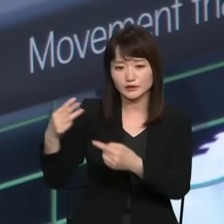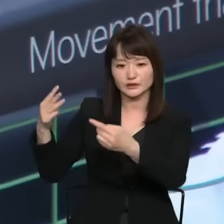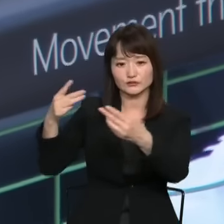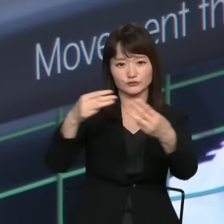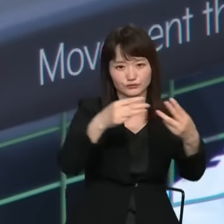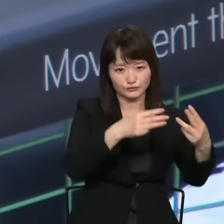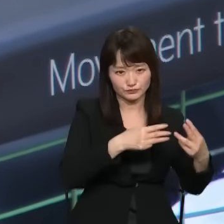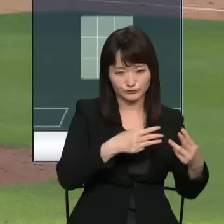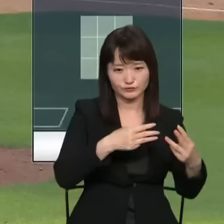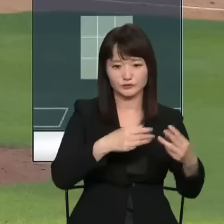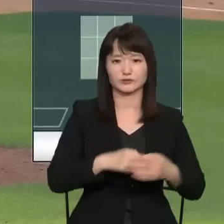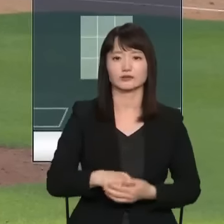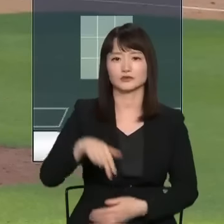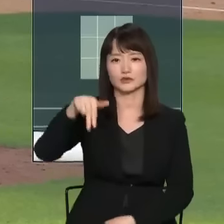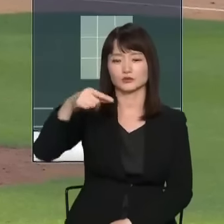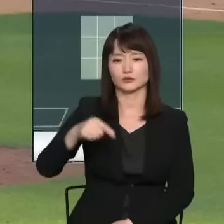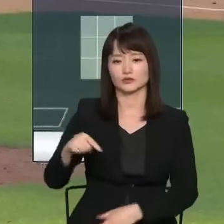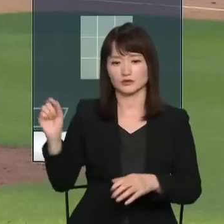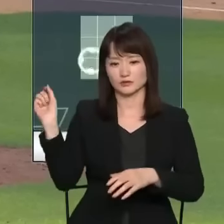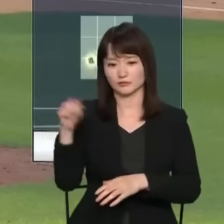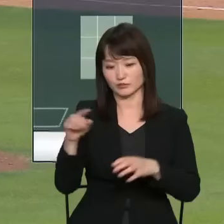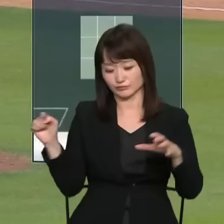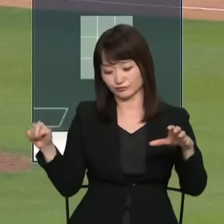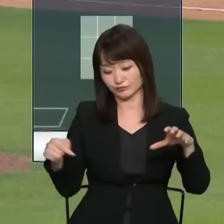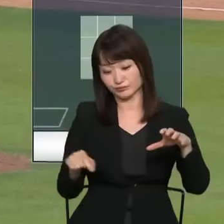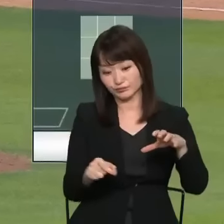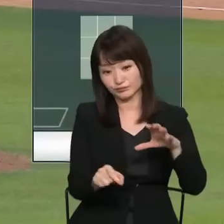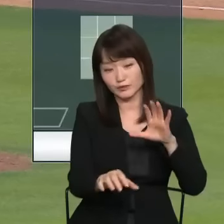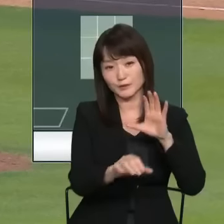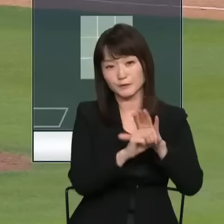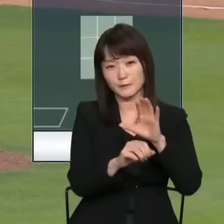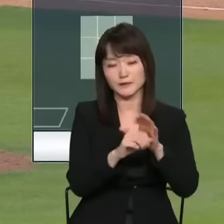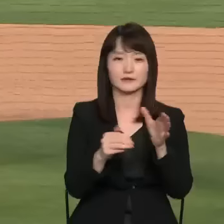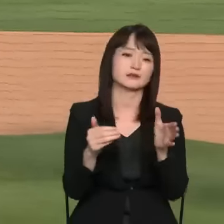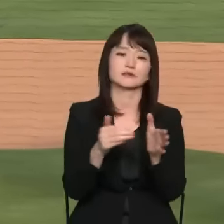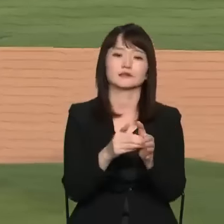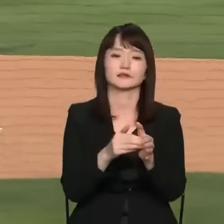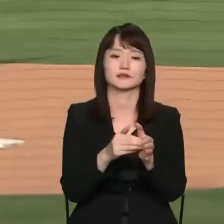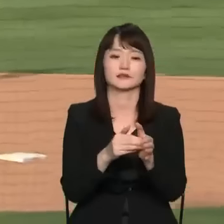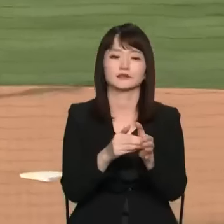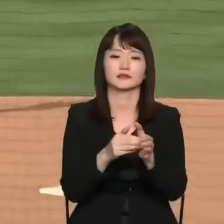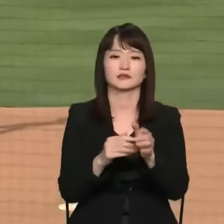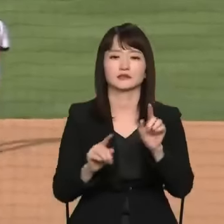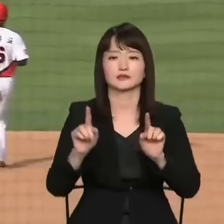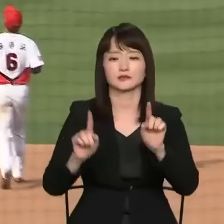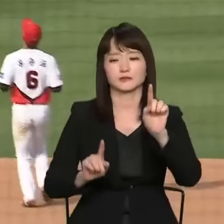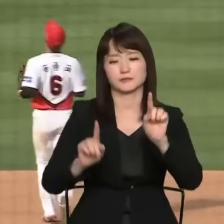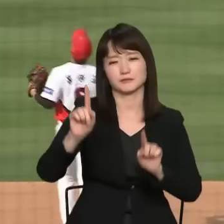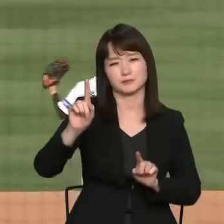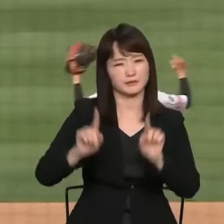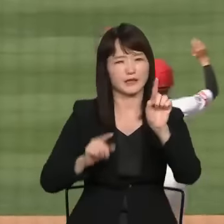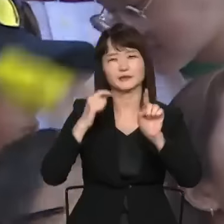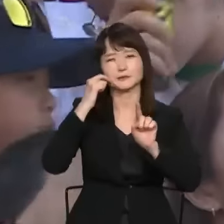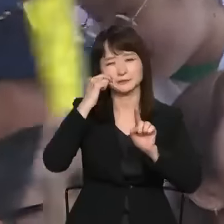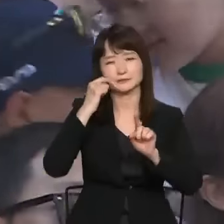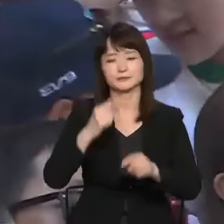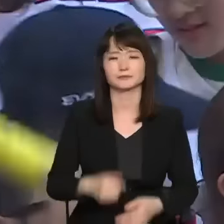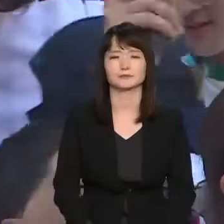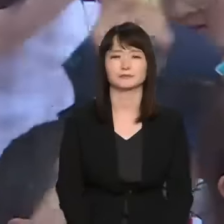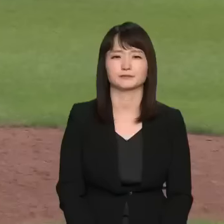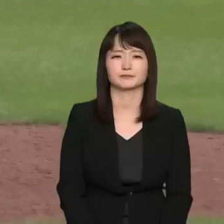잡았는데 조수행의 땅볼과 김대한의 뜬공으로 이닝을 마치며 승부를 뒤집지는 못했습니다.